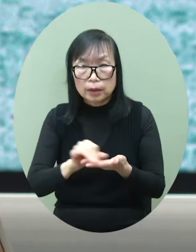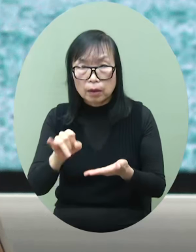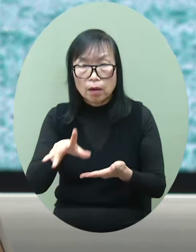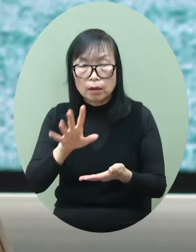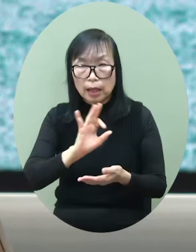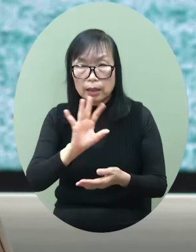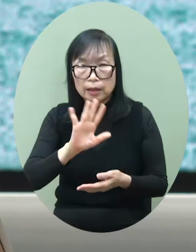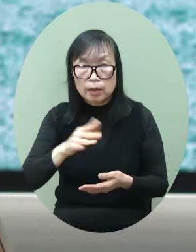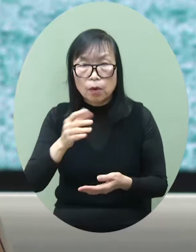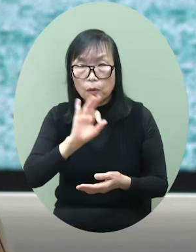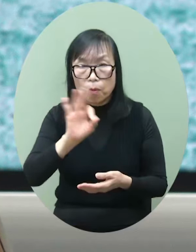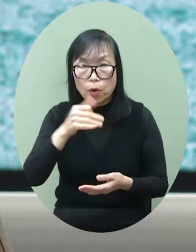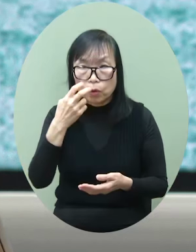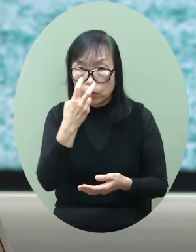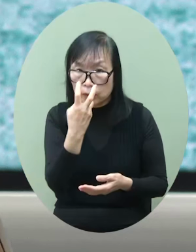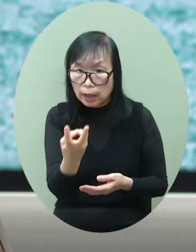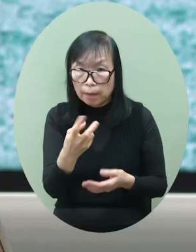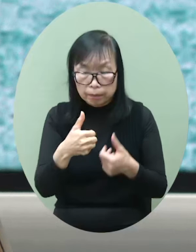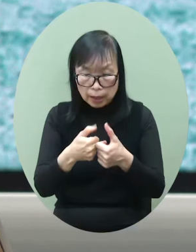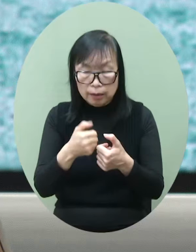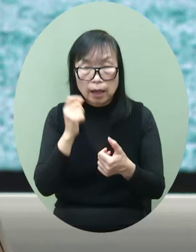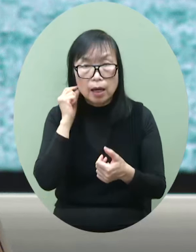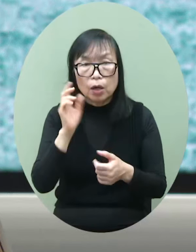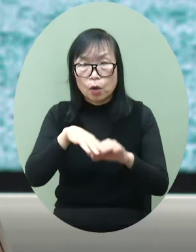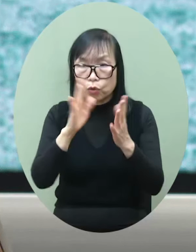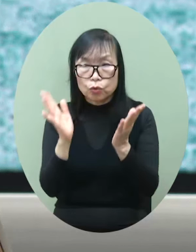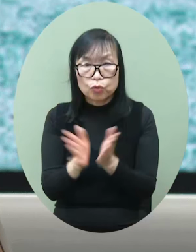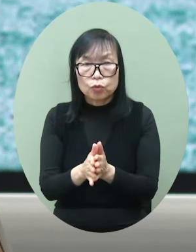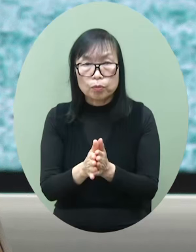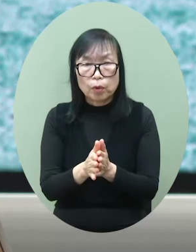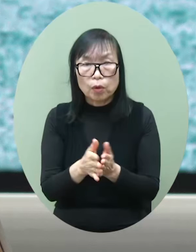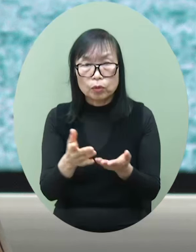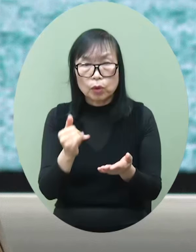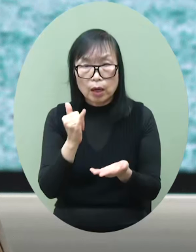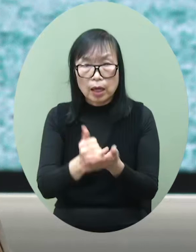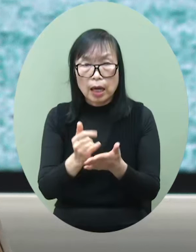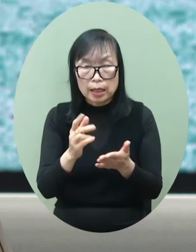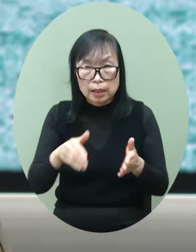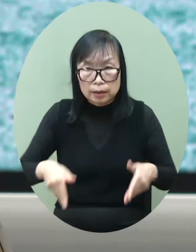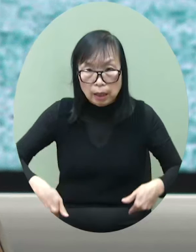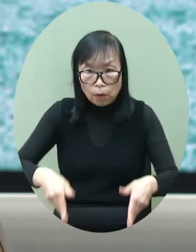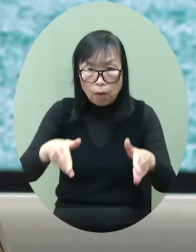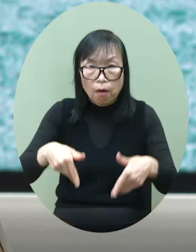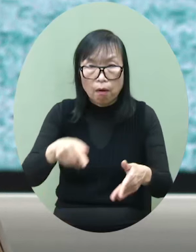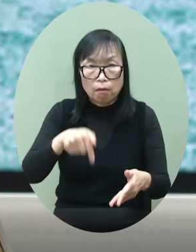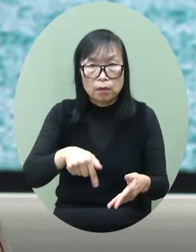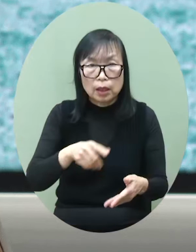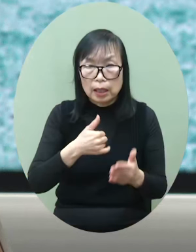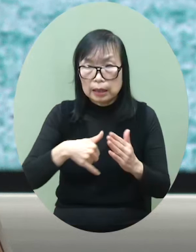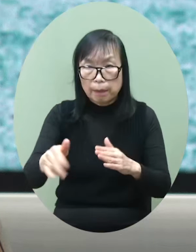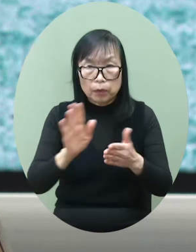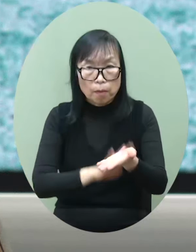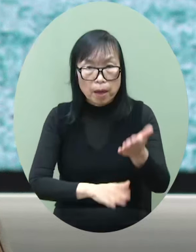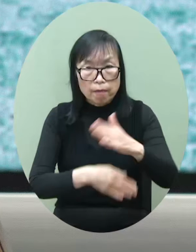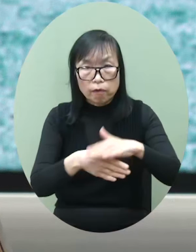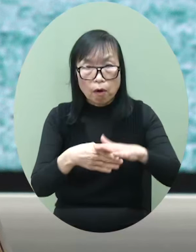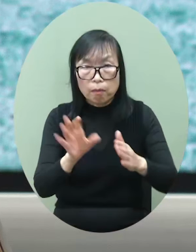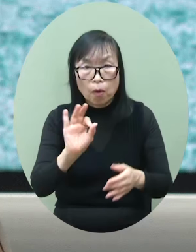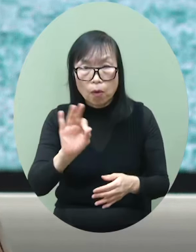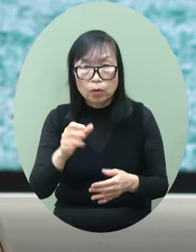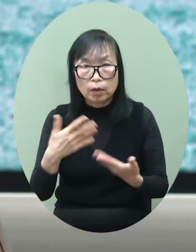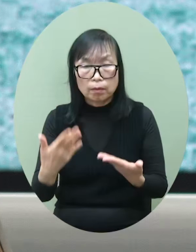去探望太太她全部都是在外面也沒有進去病房我不知道